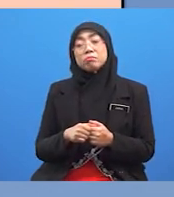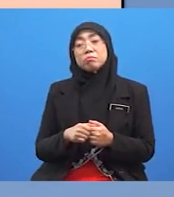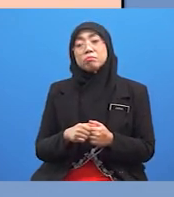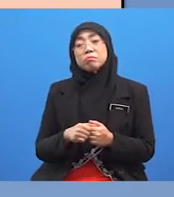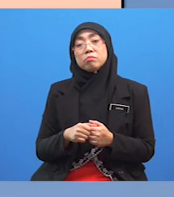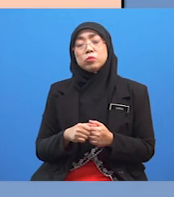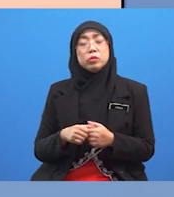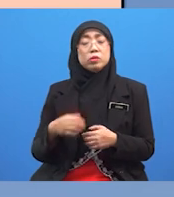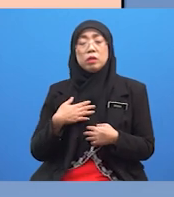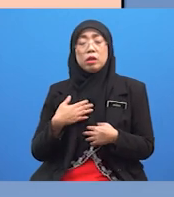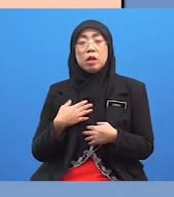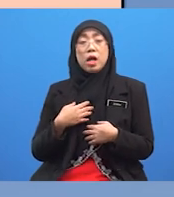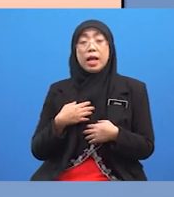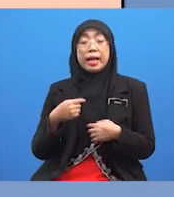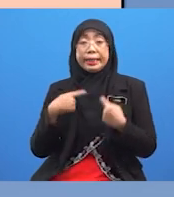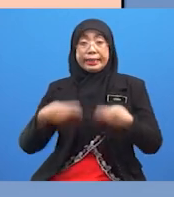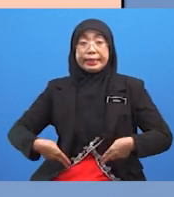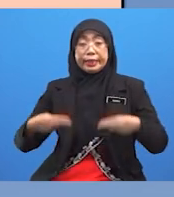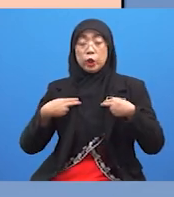melahirkan ketenangan dalam hidup.